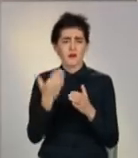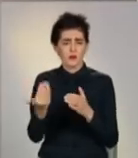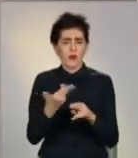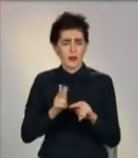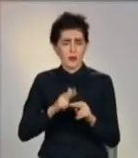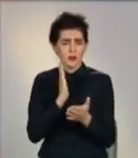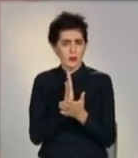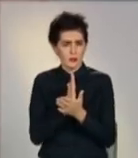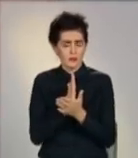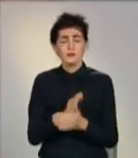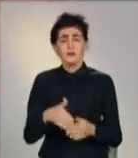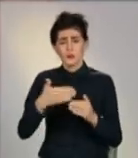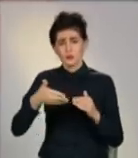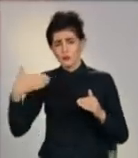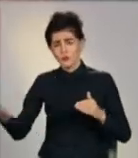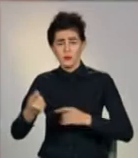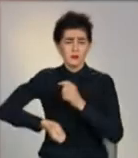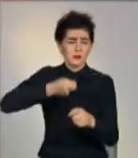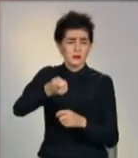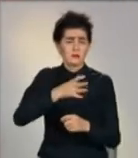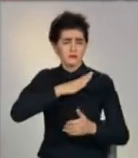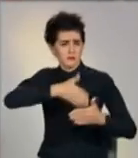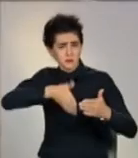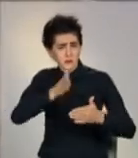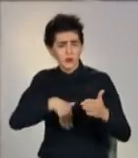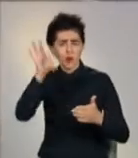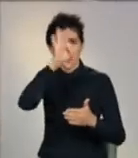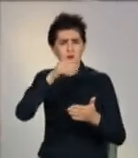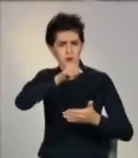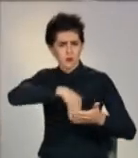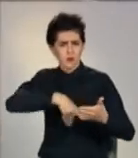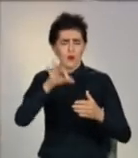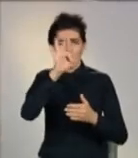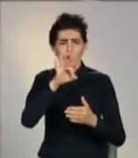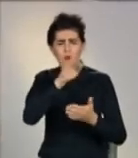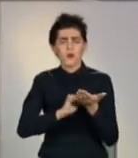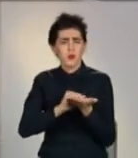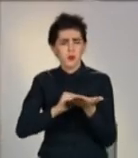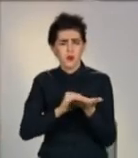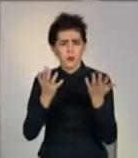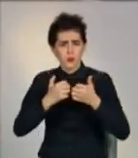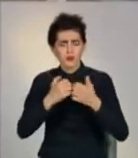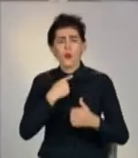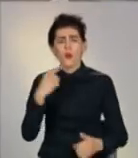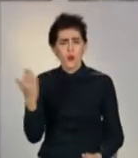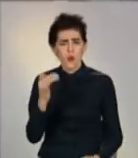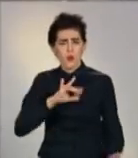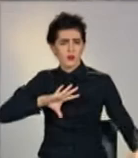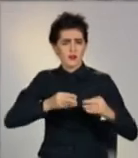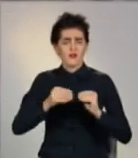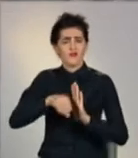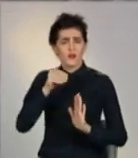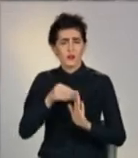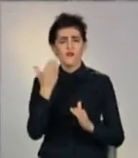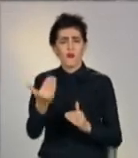він є. Сторона позивача вимагає скасувати протоколи про повторний підрахунок голосів і результати виборів. Мовляв,